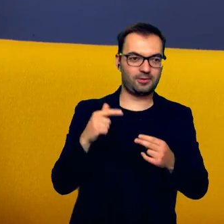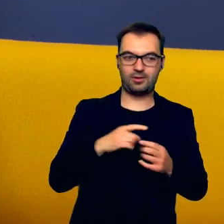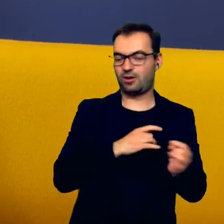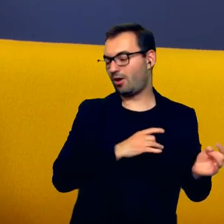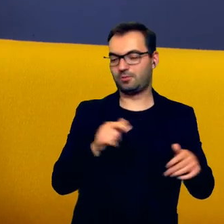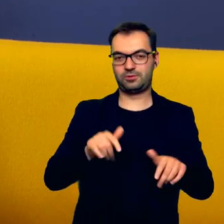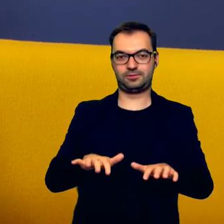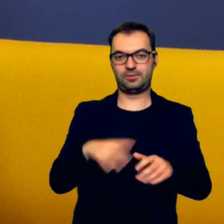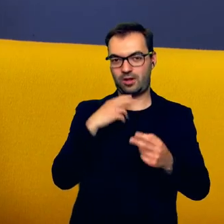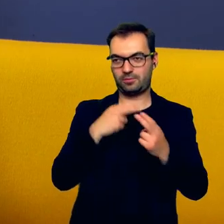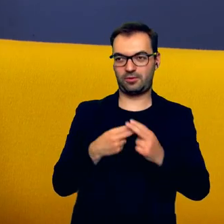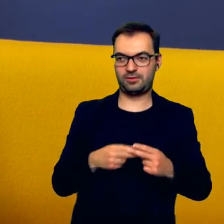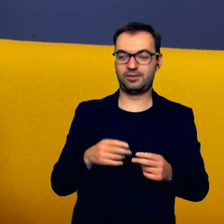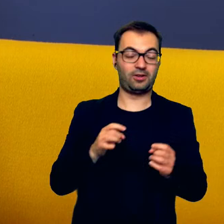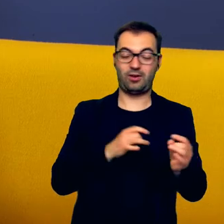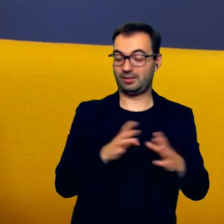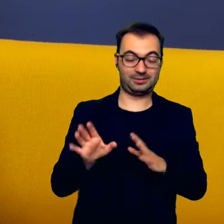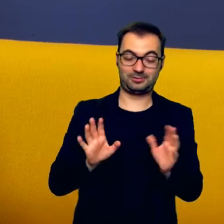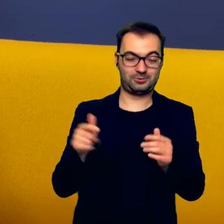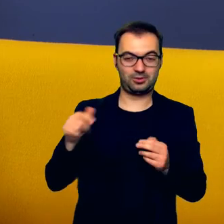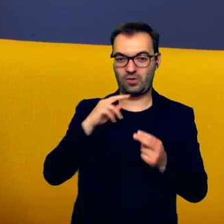To od razu musiałbym odpowiedzieć.